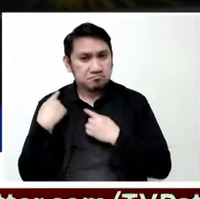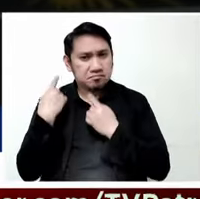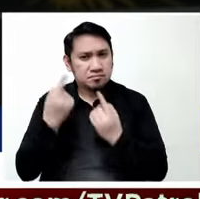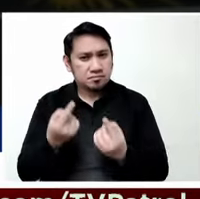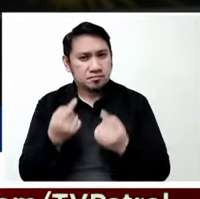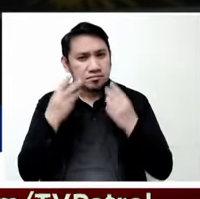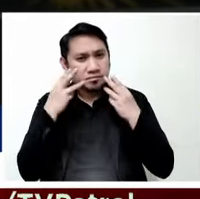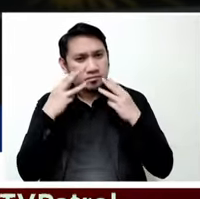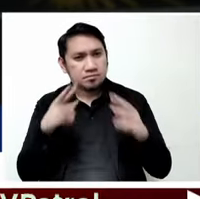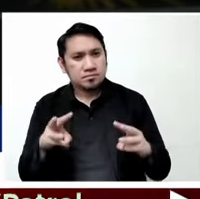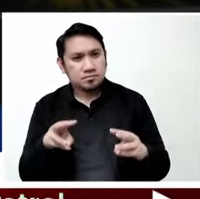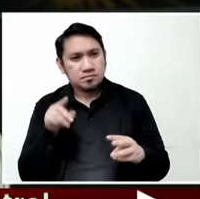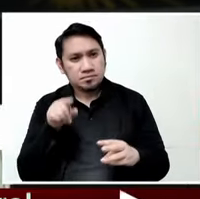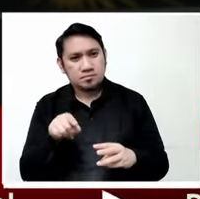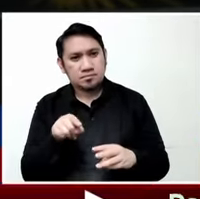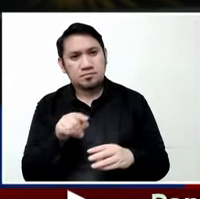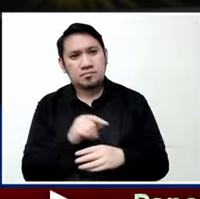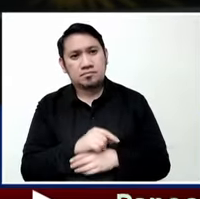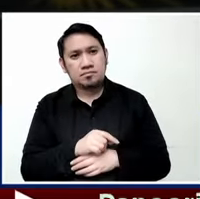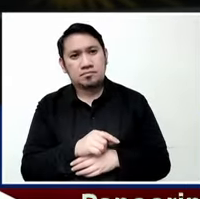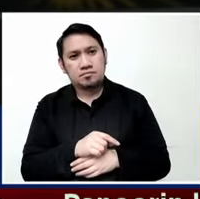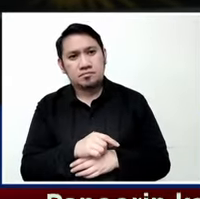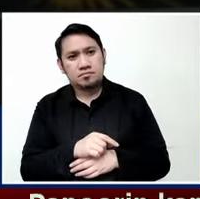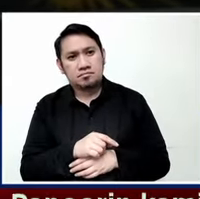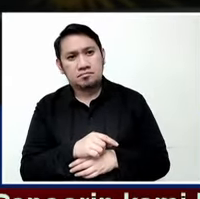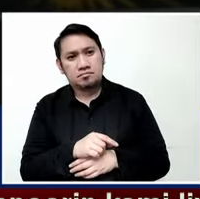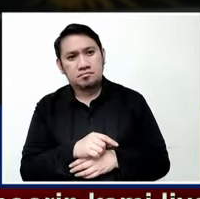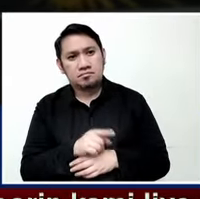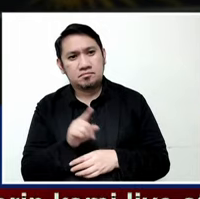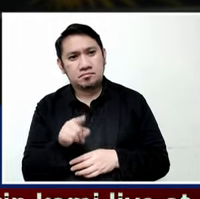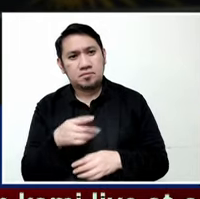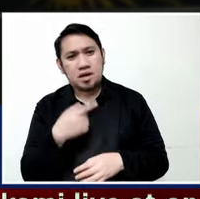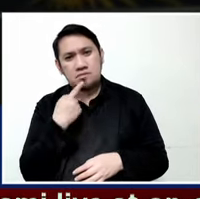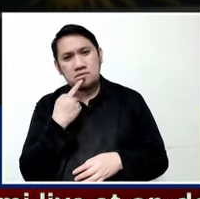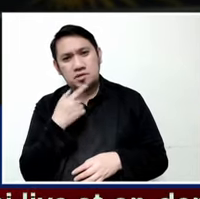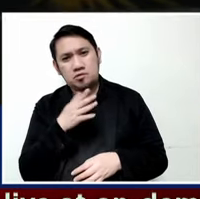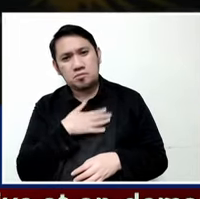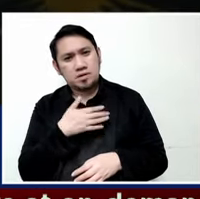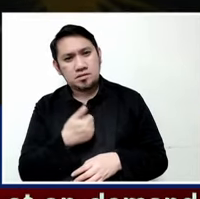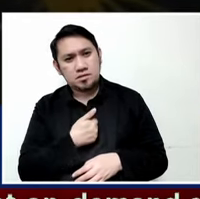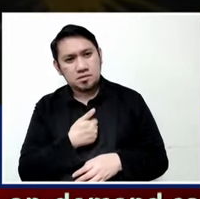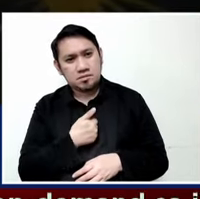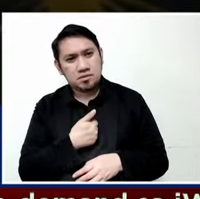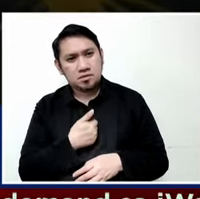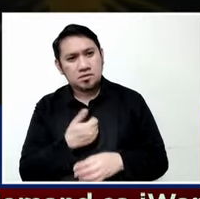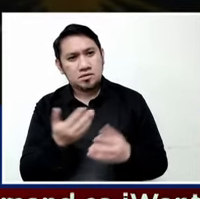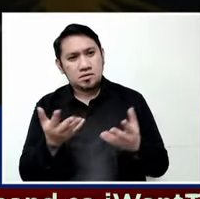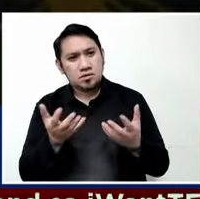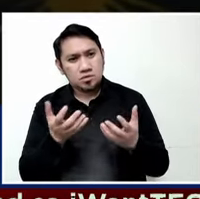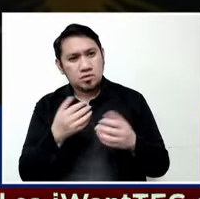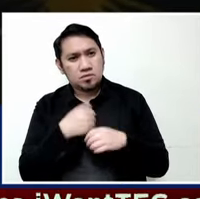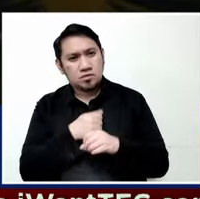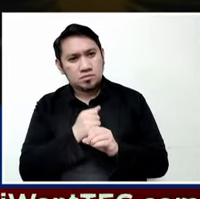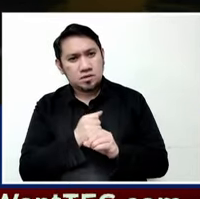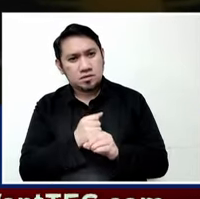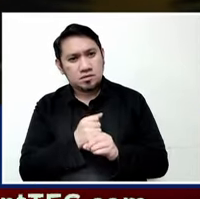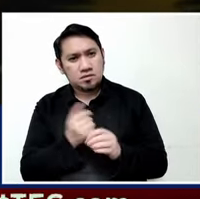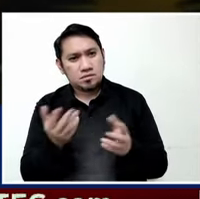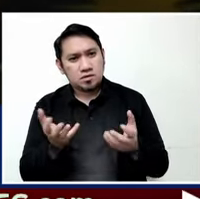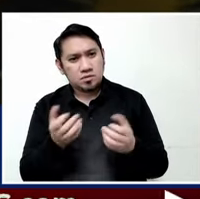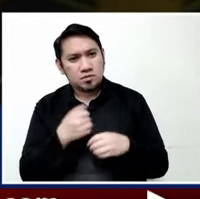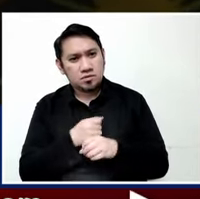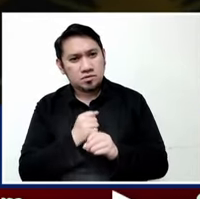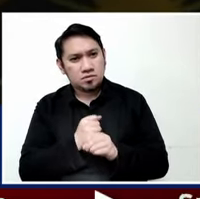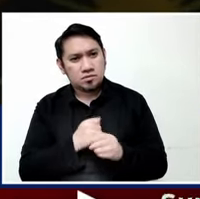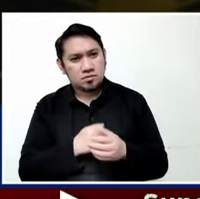yung episode 1, sabi ko sa sarili ko, parang gusto ko pang gumawa ng ganito.